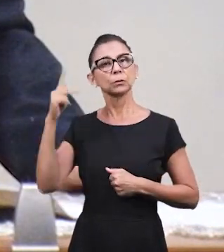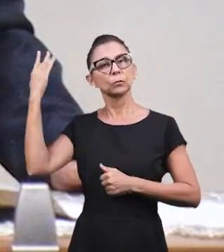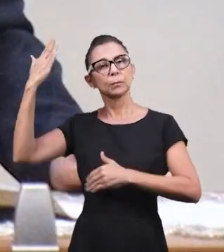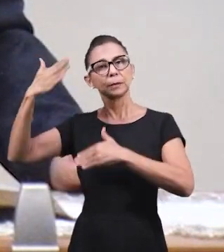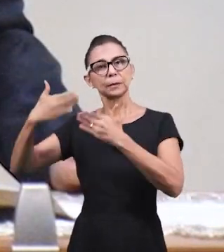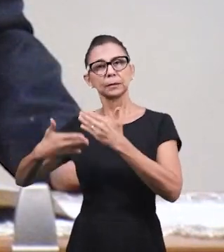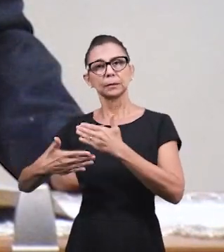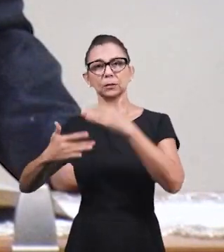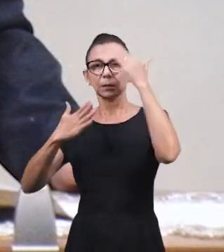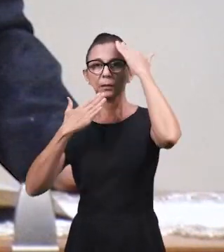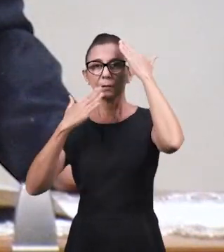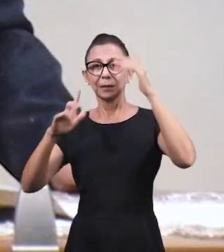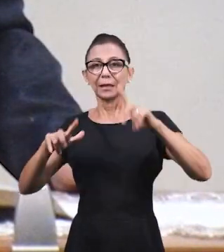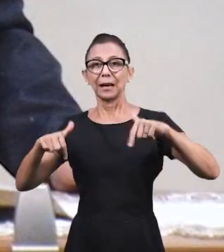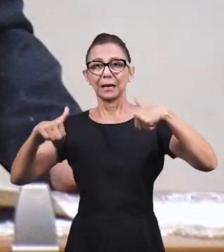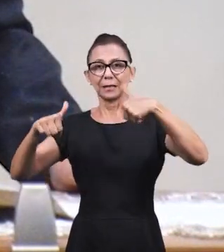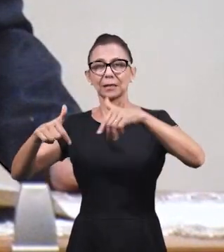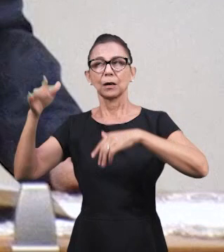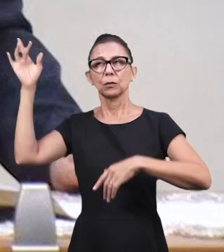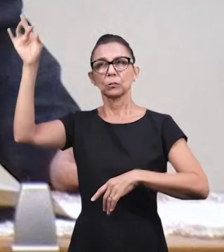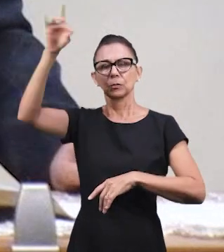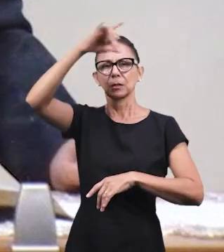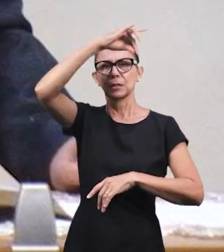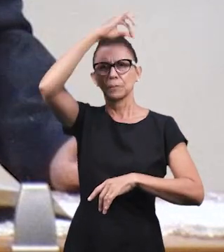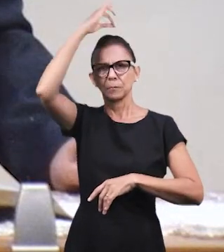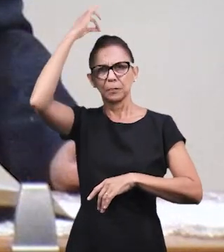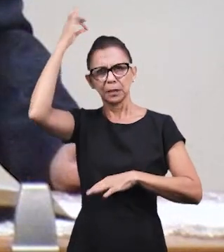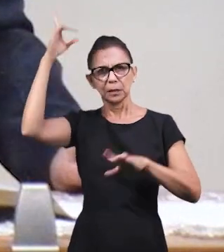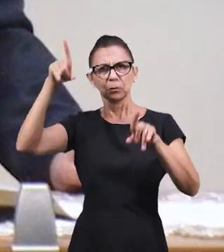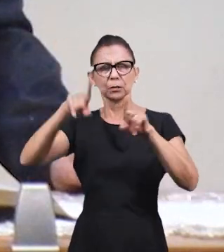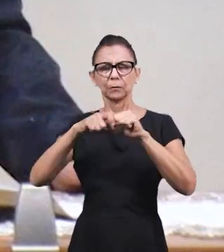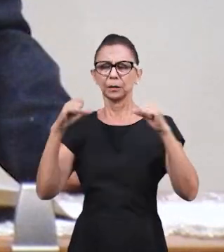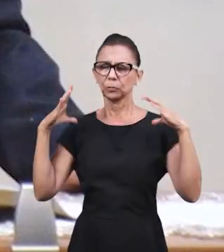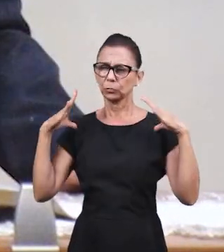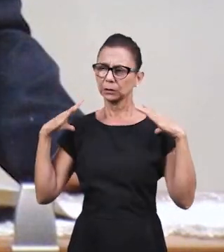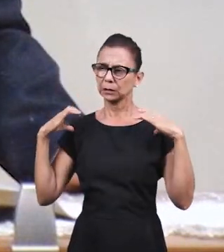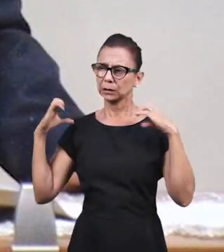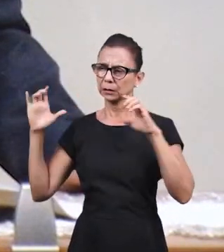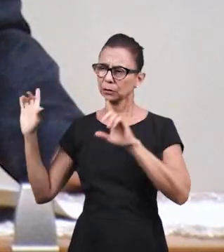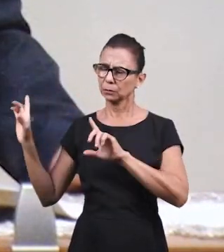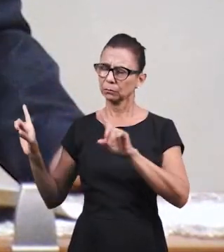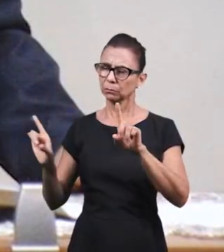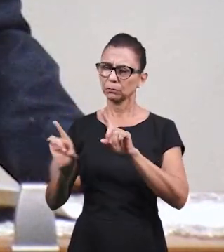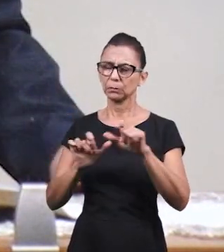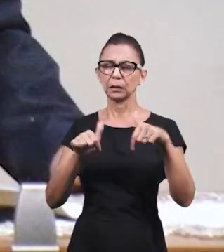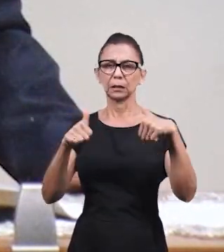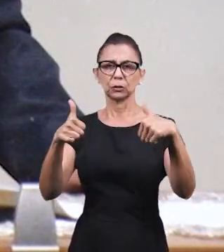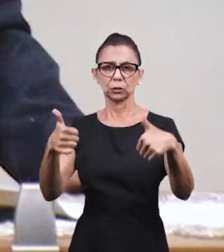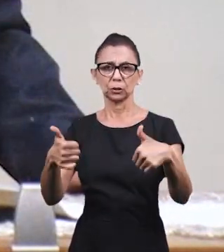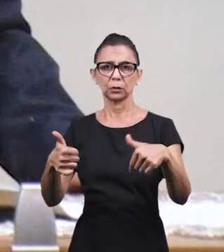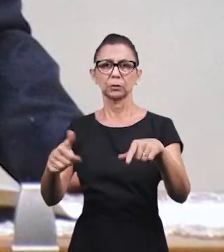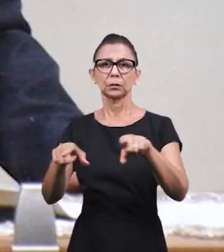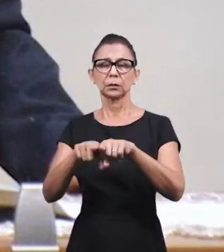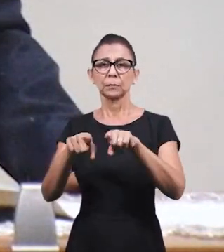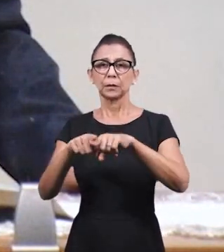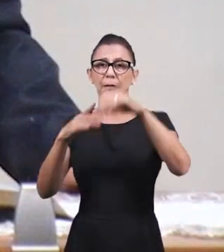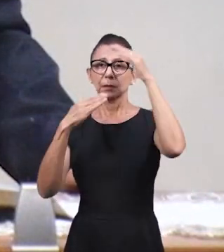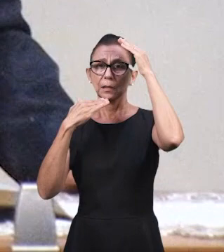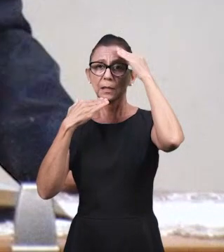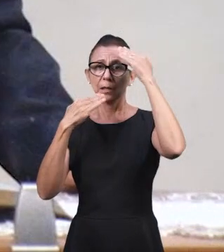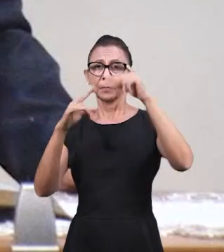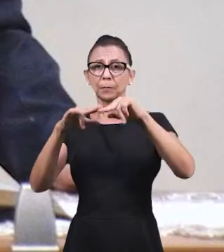присутствие задействуя твоего духа святого двоих ангелов то что господь проговорил к нам через